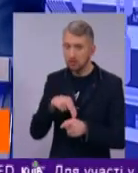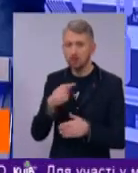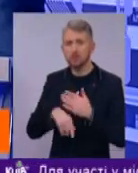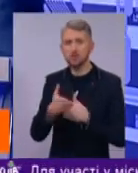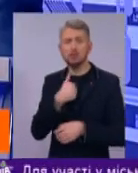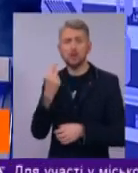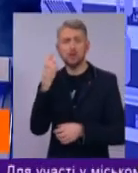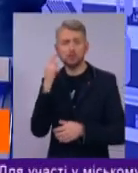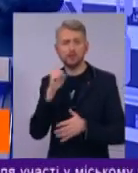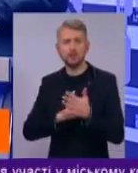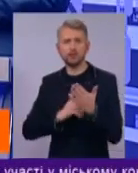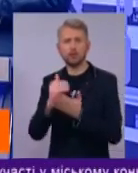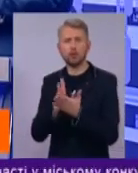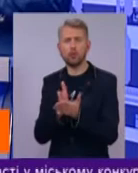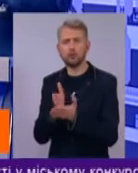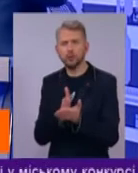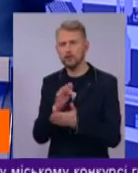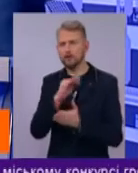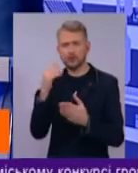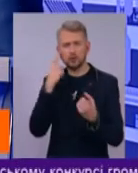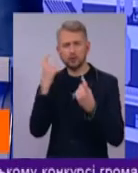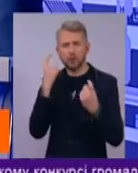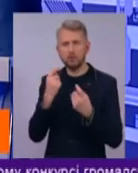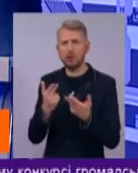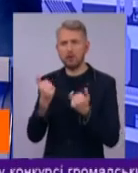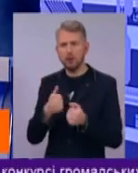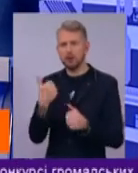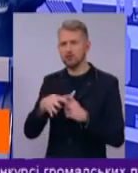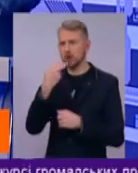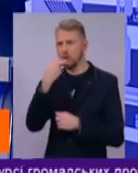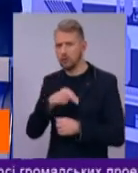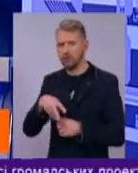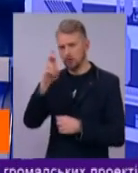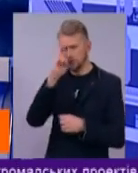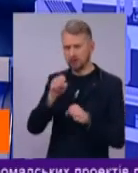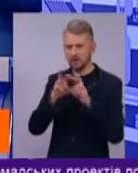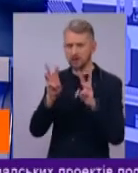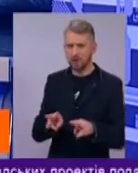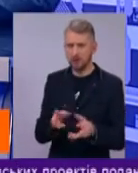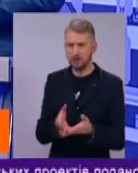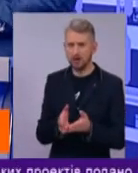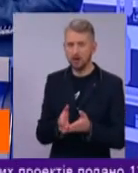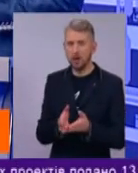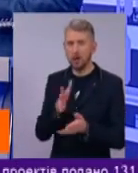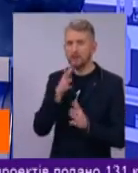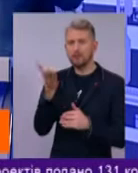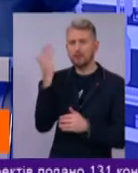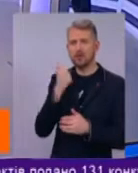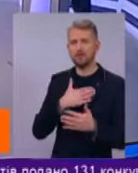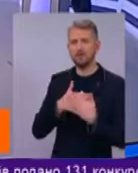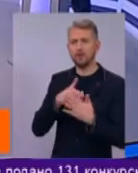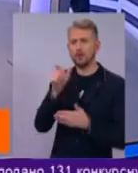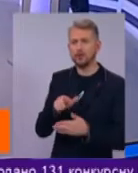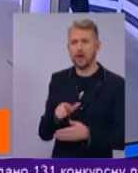чуємо від високопосадовців офіційну інформацію. Так, стало краще, все, держава забезпечує. Свого часу волонтер це